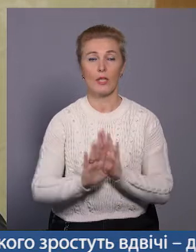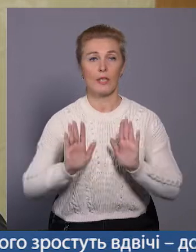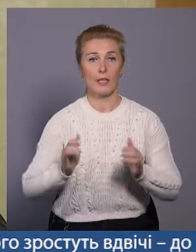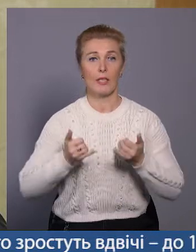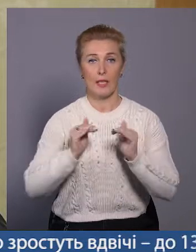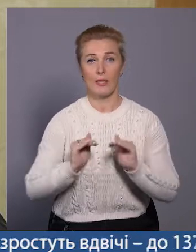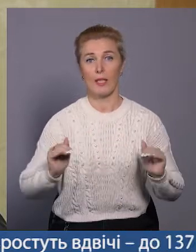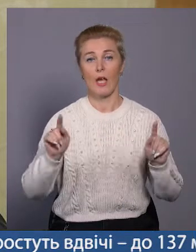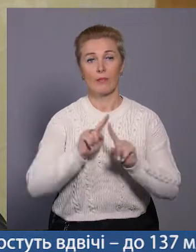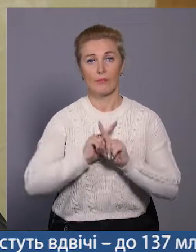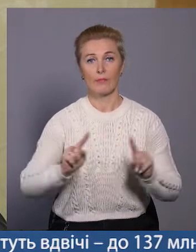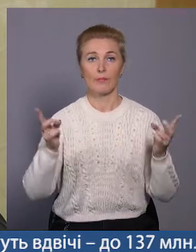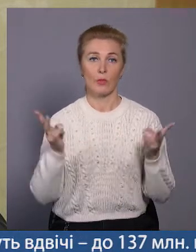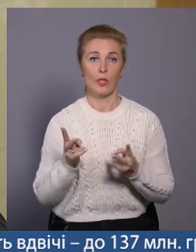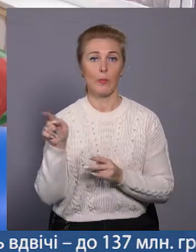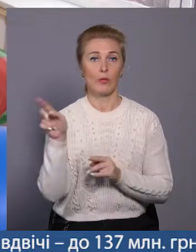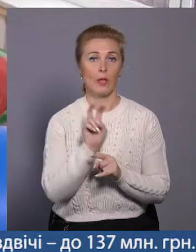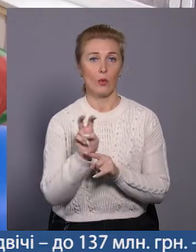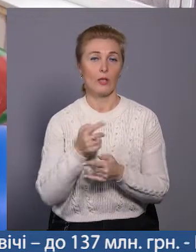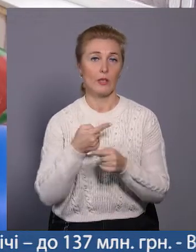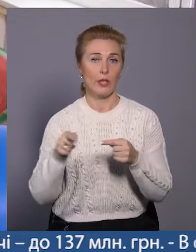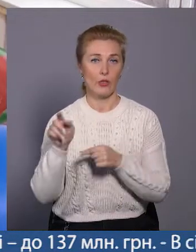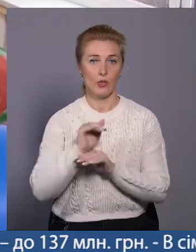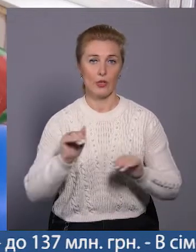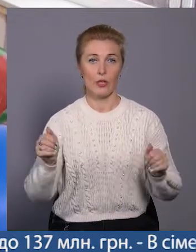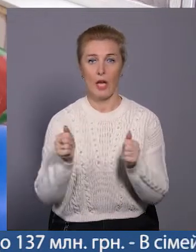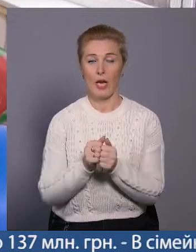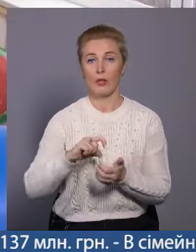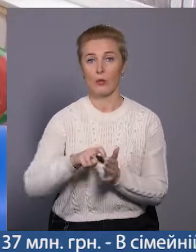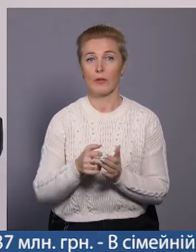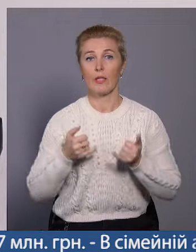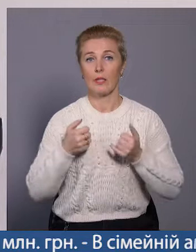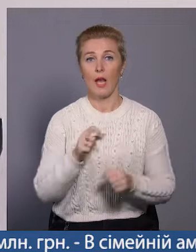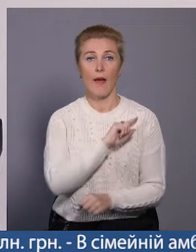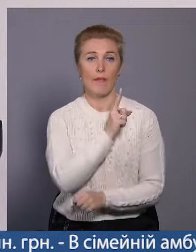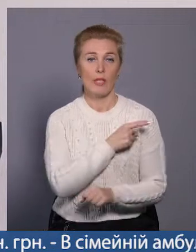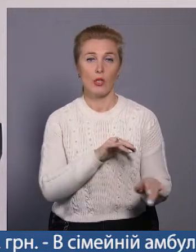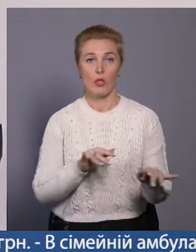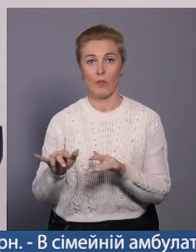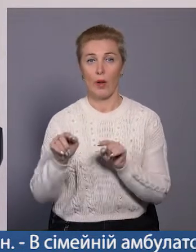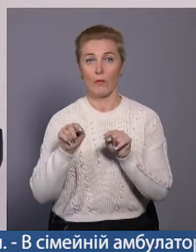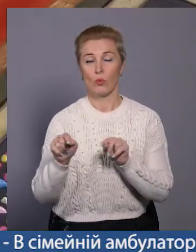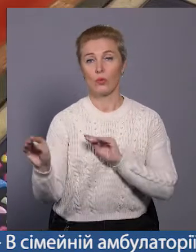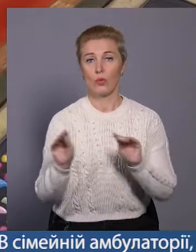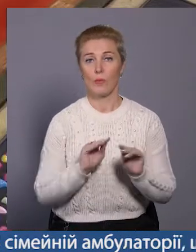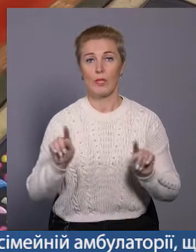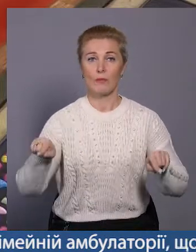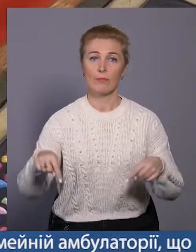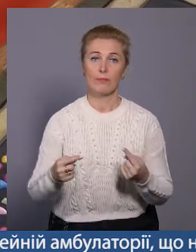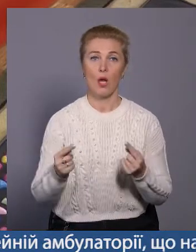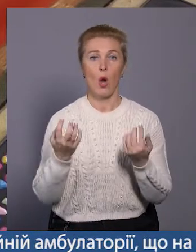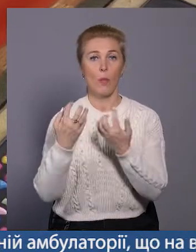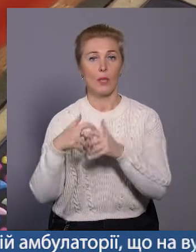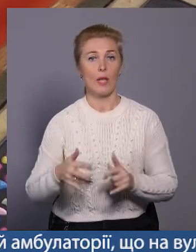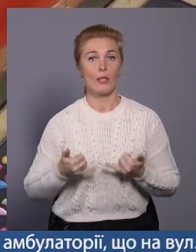особливими потребами, туди приходять і інші дітки. Поруч – кімнати для фізичних вправ. Тут розмістили реабілітаційне обладнання для дітей